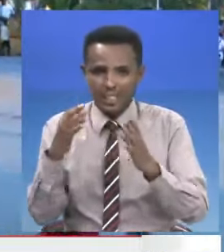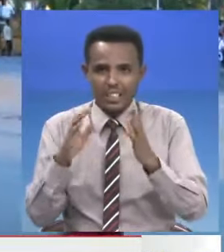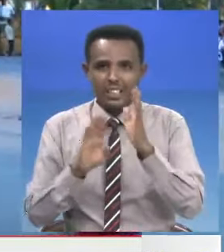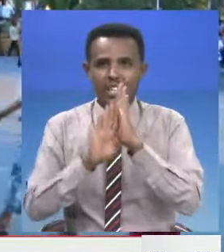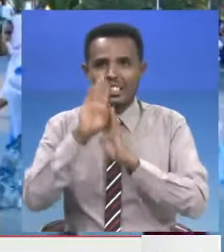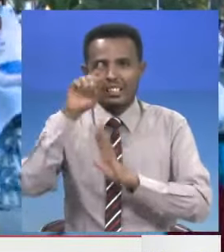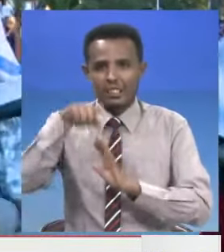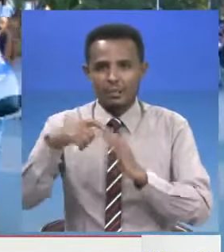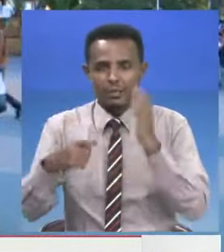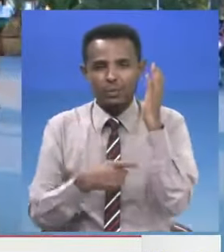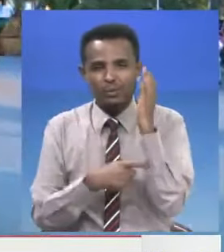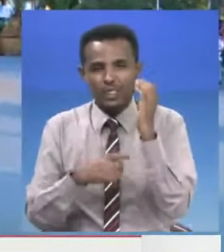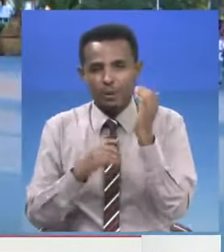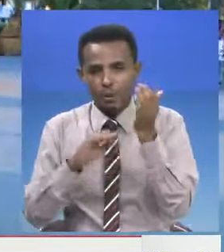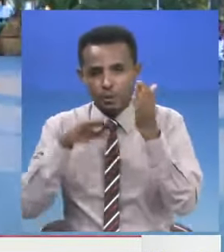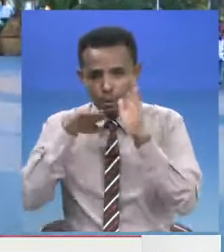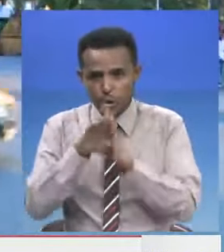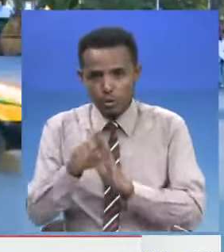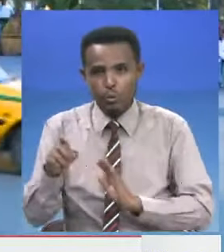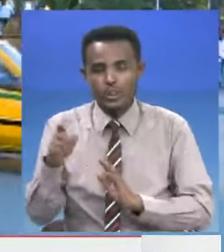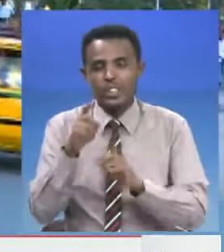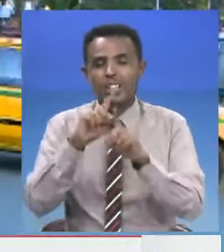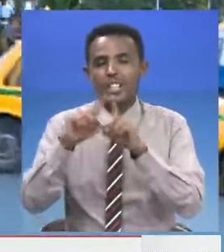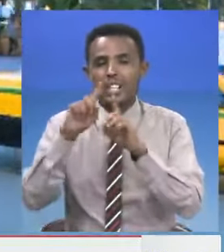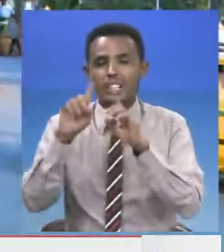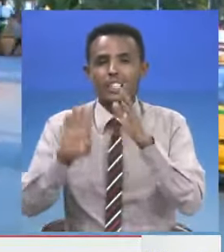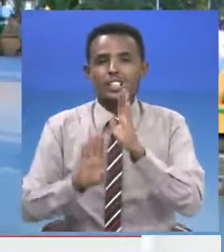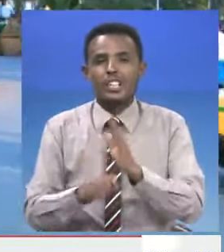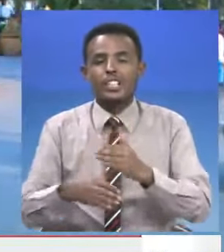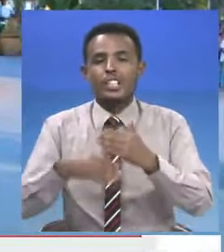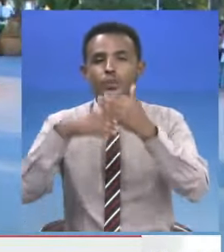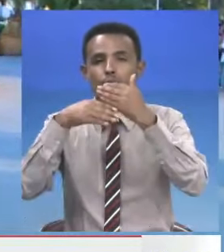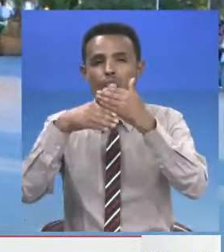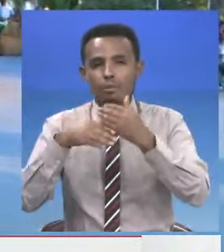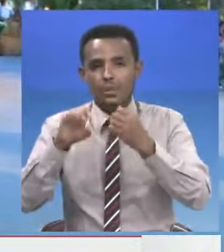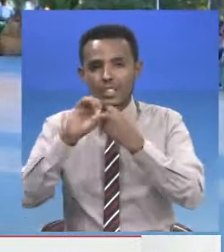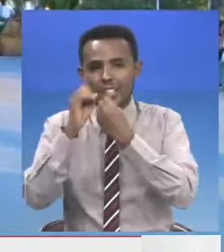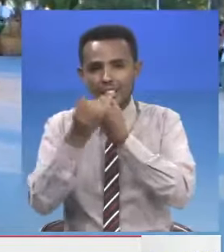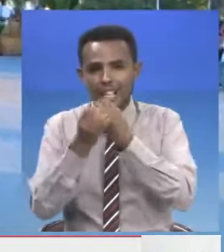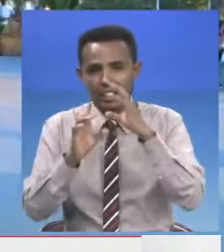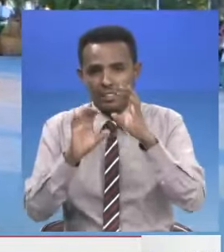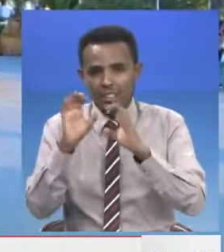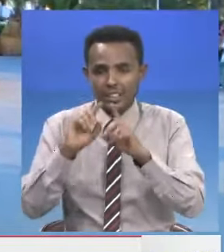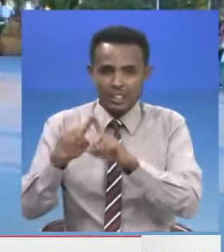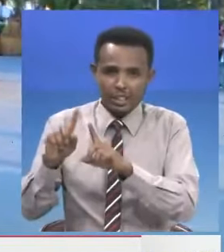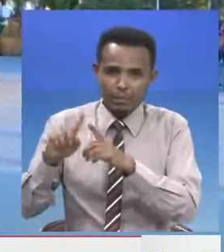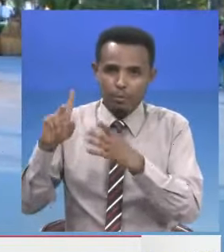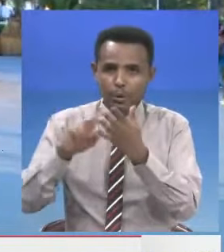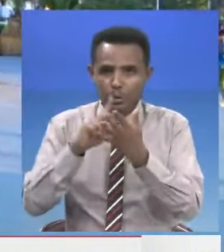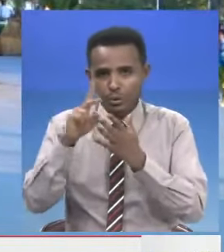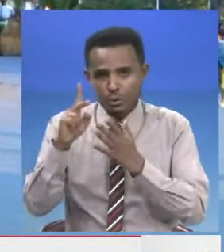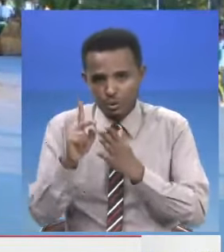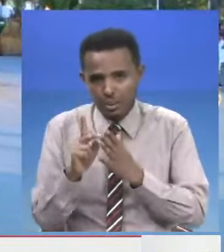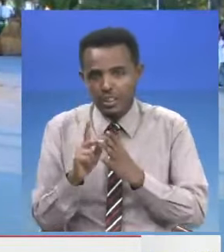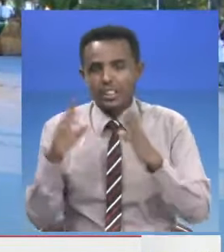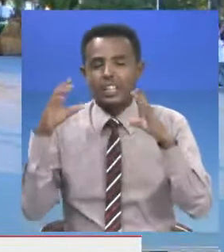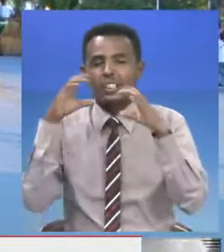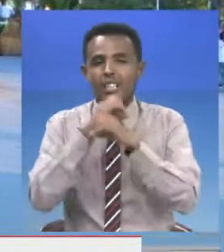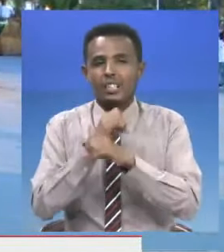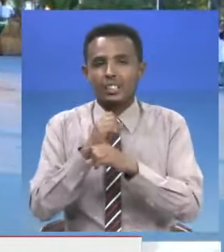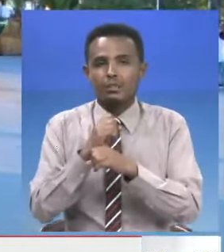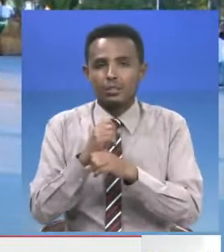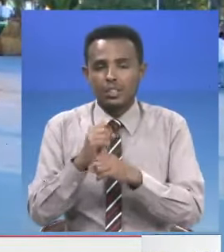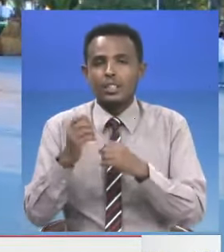በፈተናዎች ውስጥ ሆነን የተለያዩ የህዳሴው ግድብን መሰረት አድርጎ የተለያዩ ፕሮጀክቶችን እያጠናቀቅን ነው